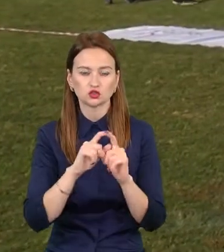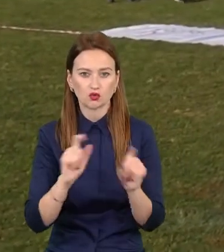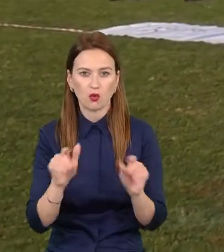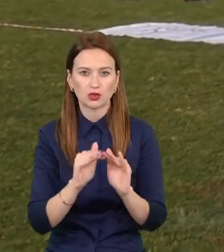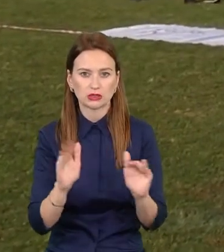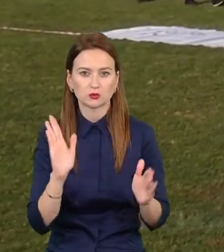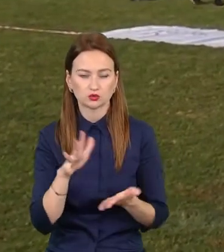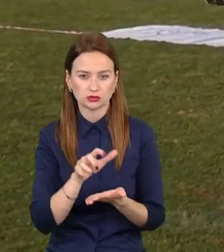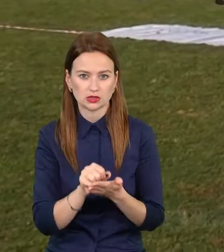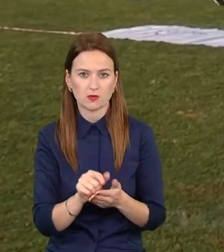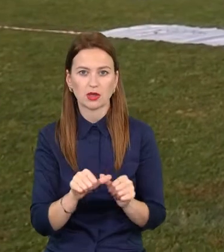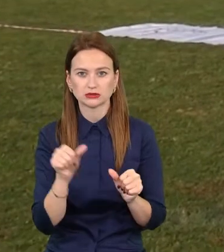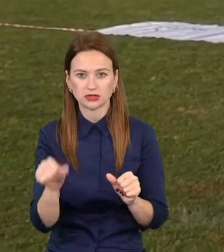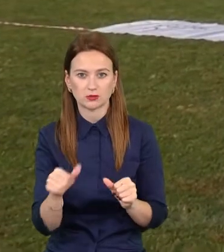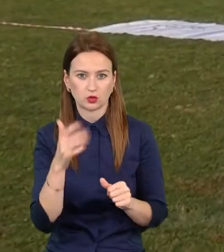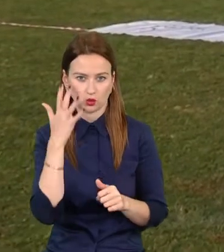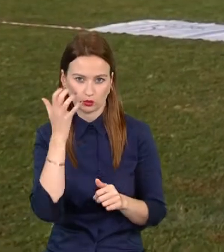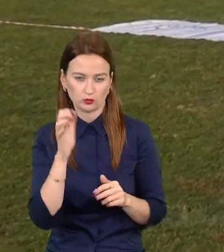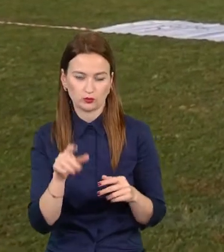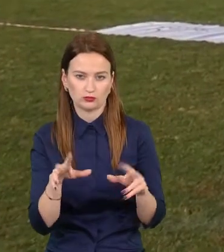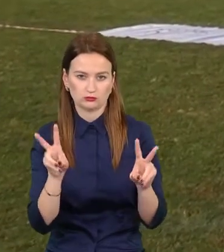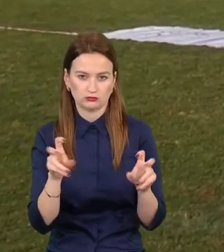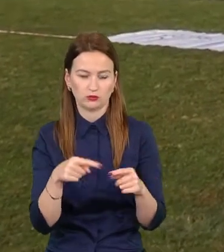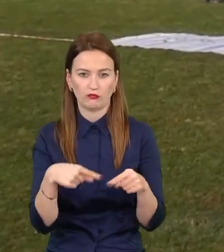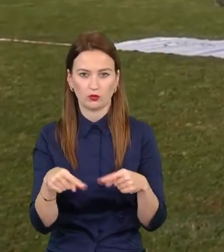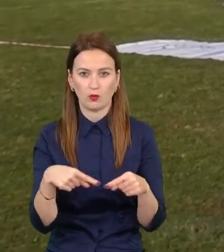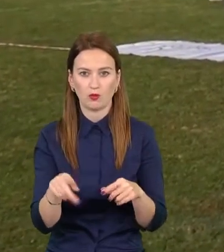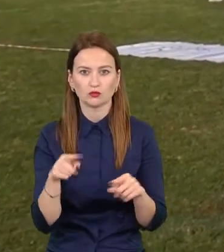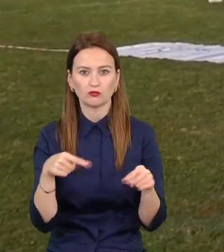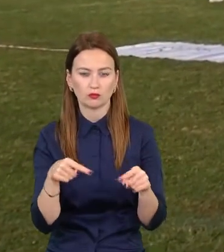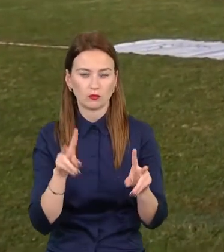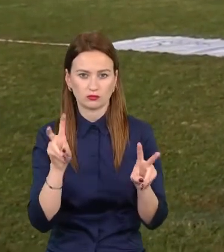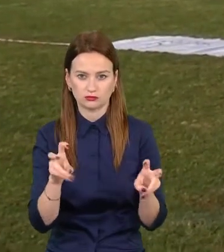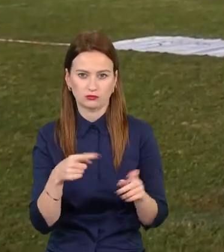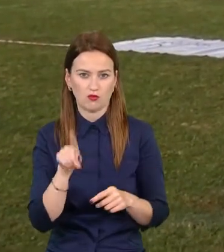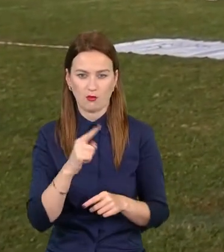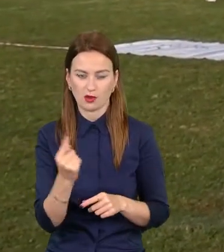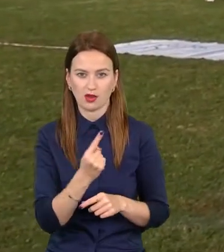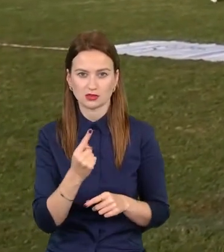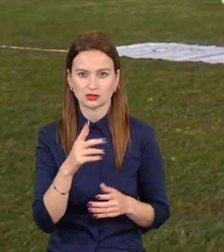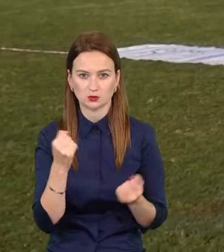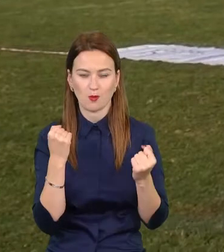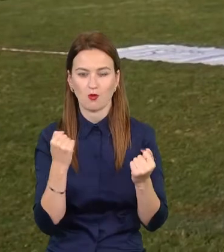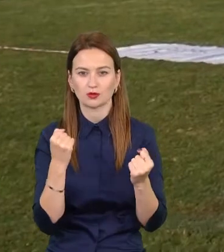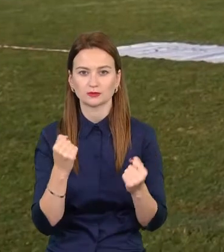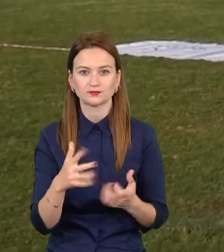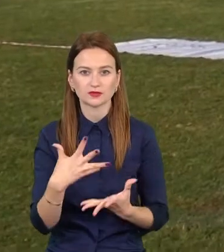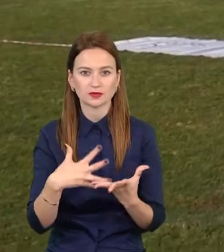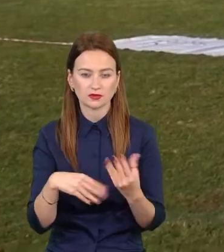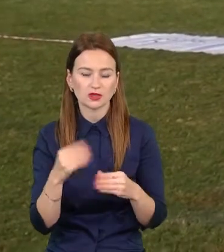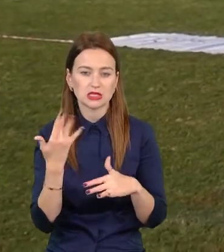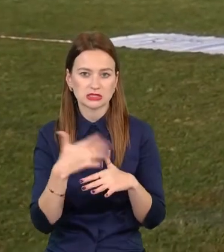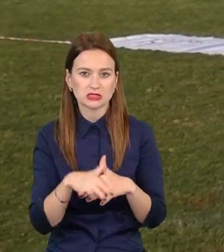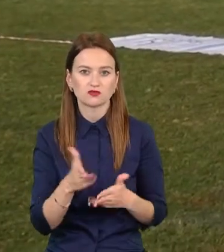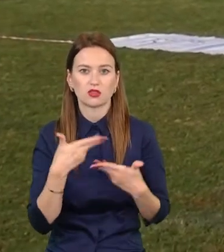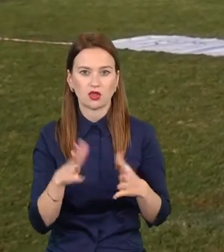школ детки будут заниматься именно любимым спортом, футболом. Потому что футбол – спорт номер один. И, естественно,